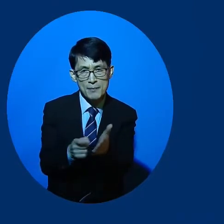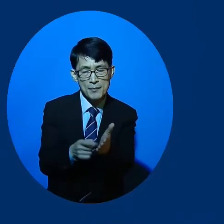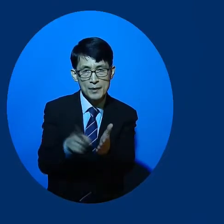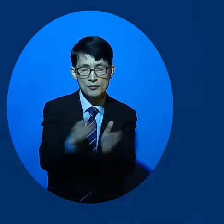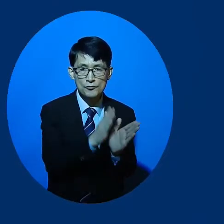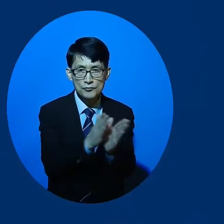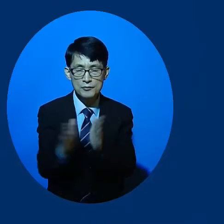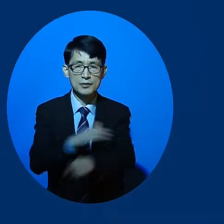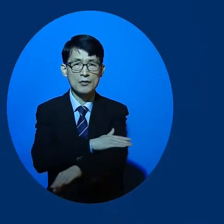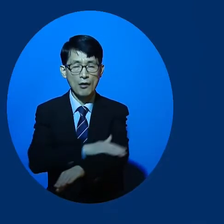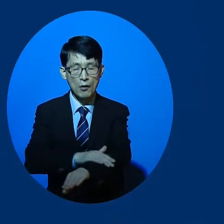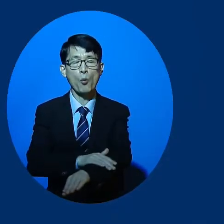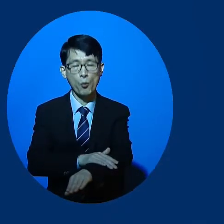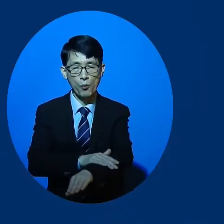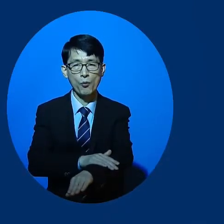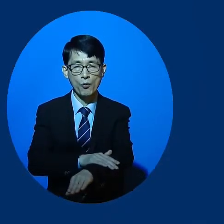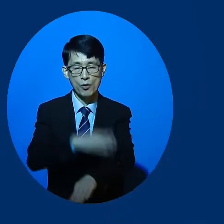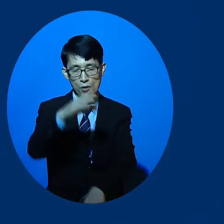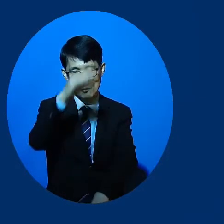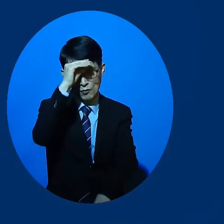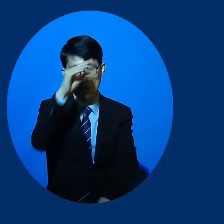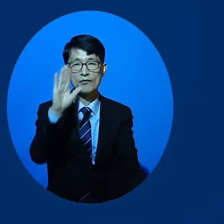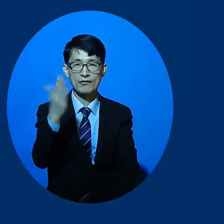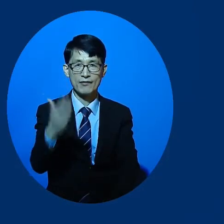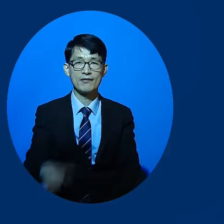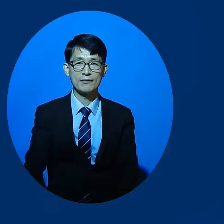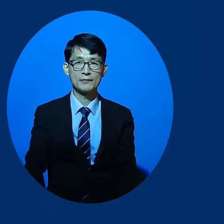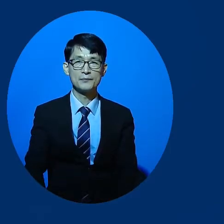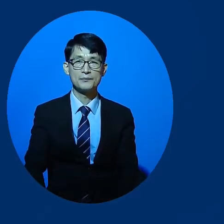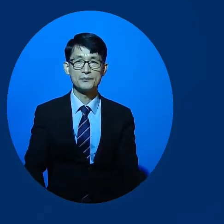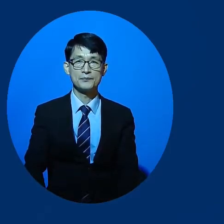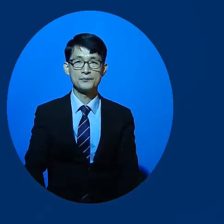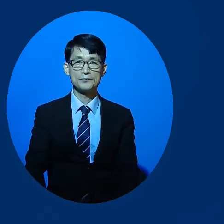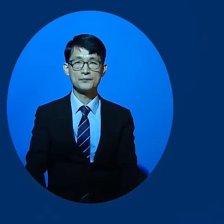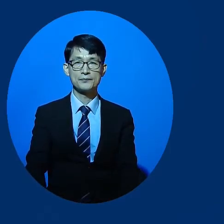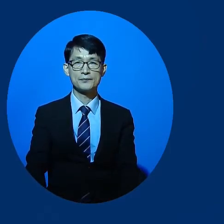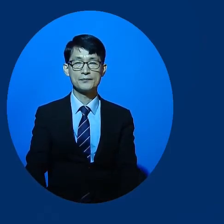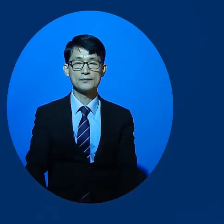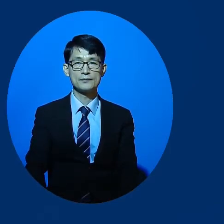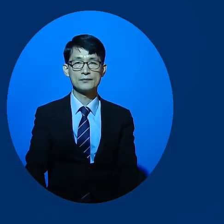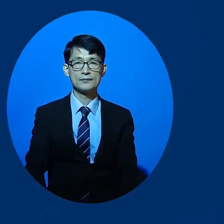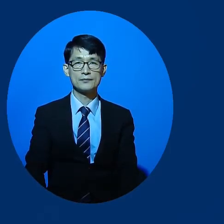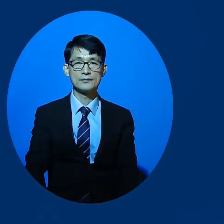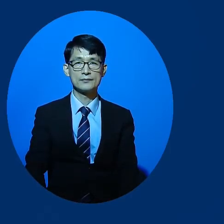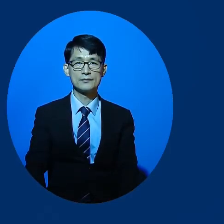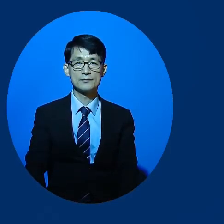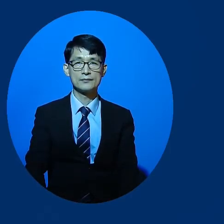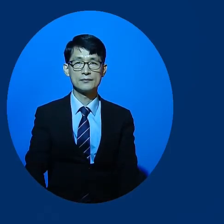좋은 본보기가 아닌가 하는 생각을 하게 됩니다.